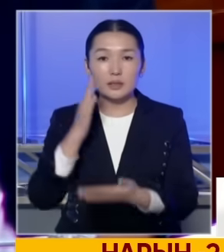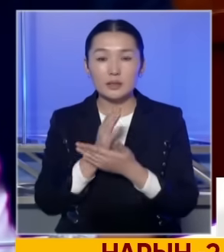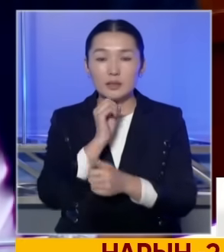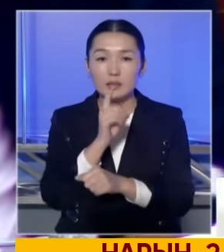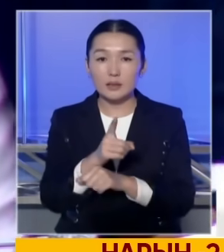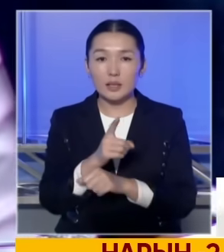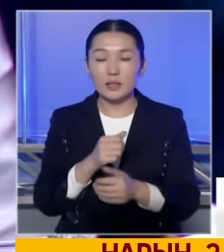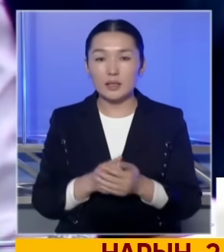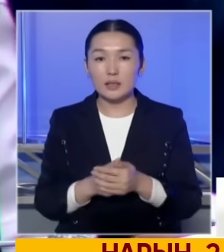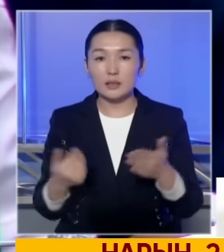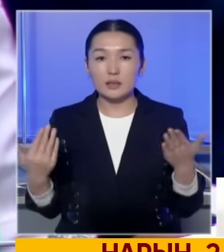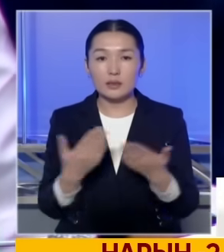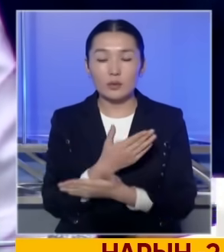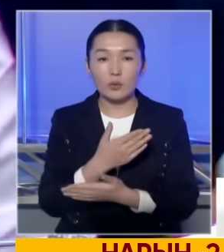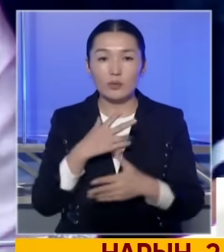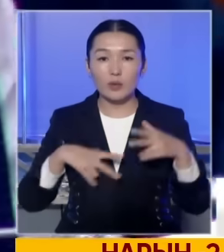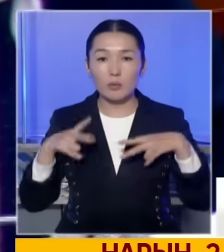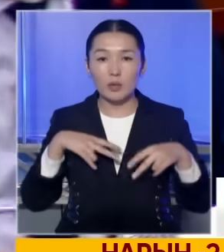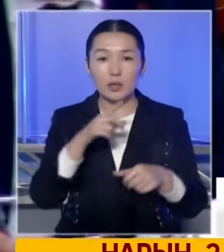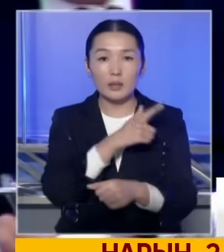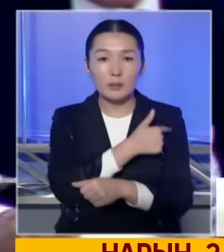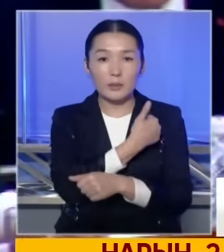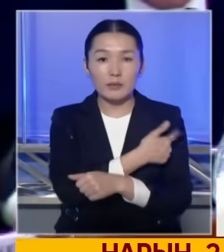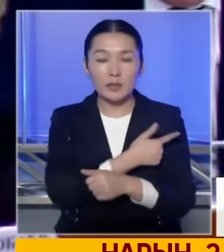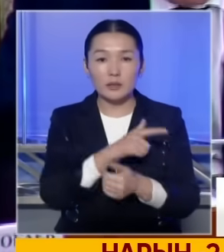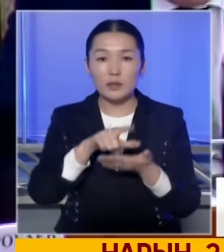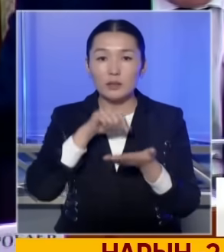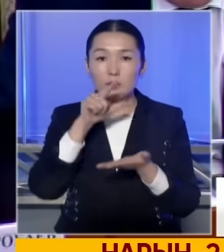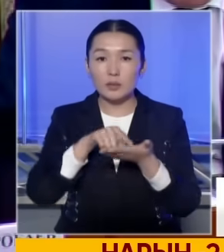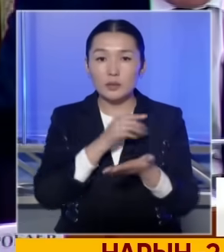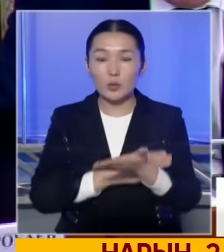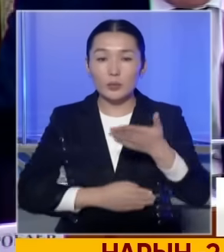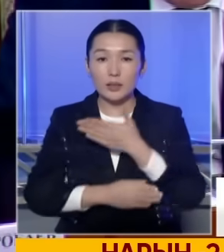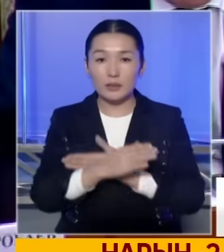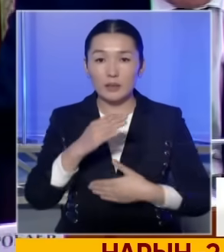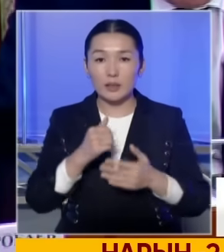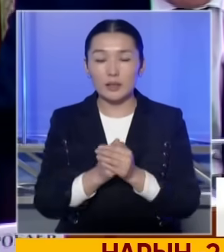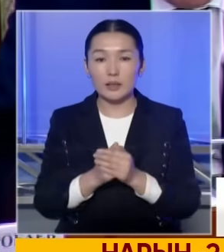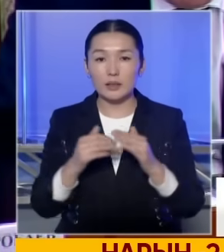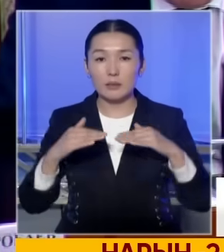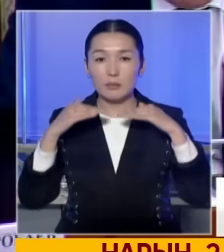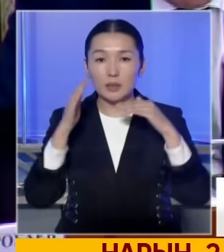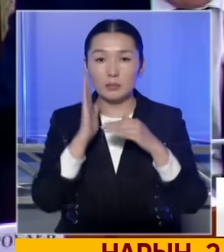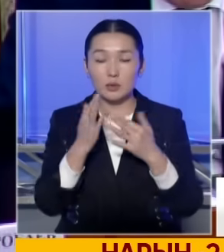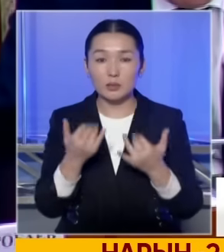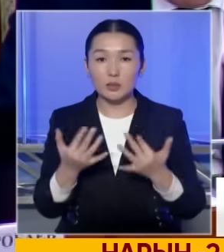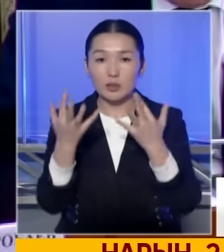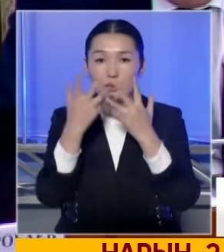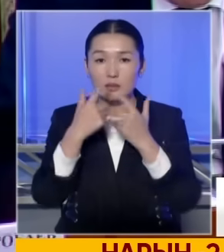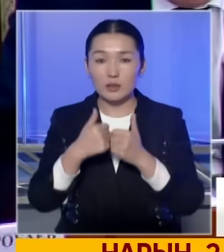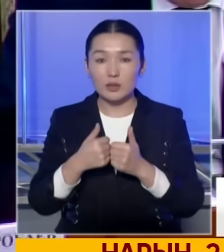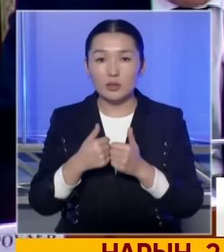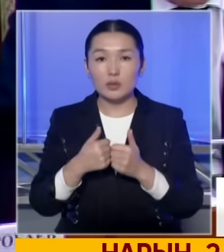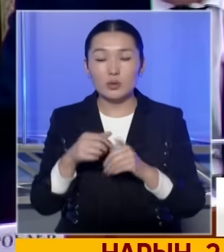сиздерден кайра эле ошо мугалим менен врачтарды, пособияны, инвалидтердикин азыр баарын эсеп чотунун баарын